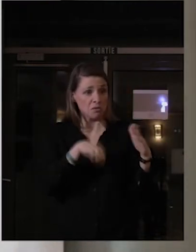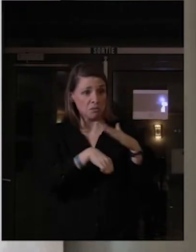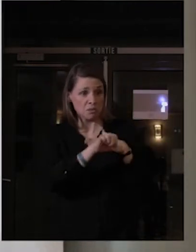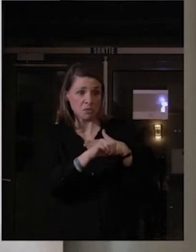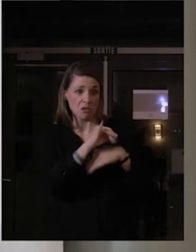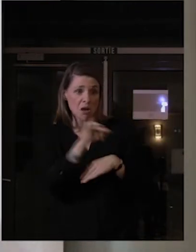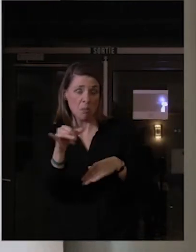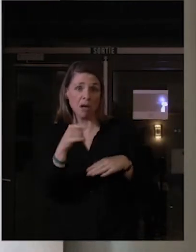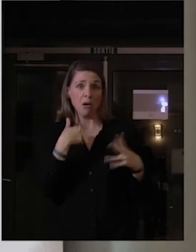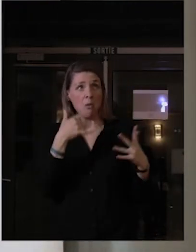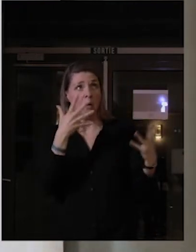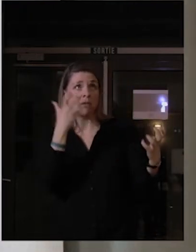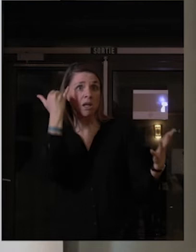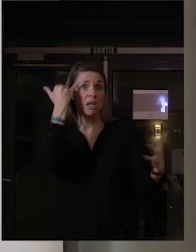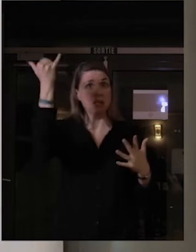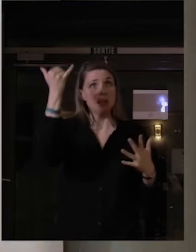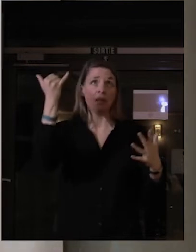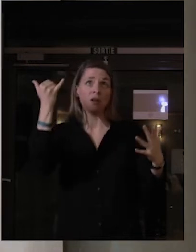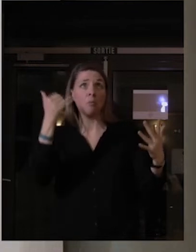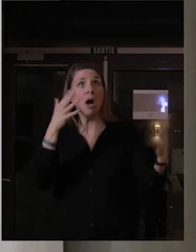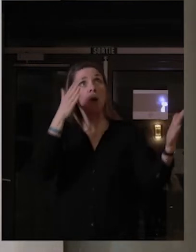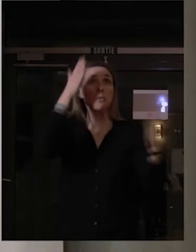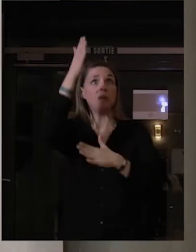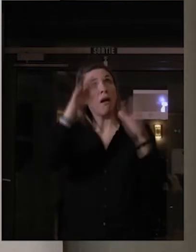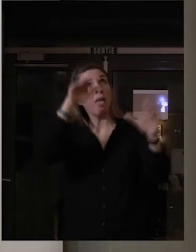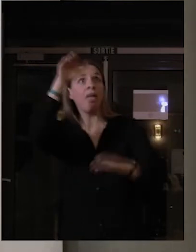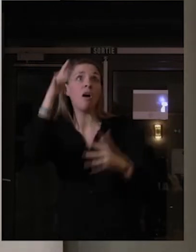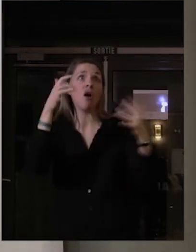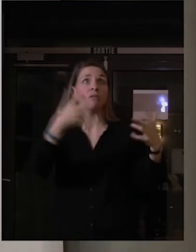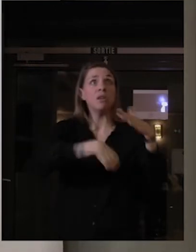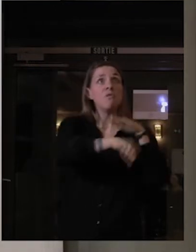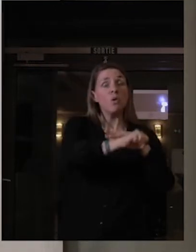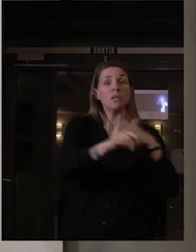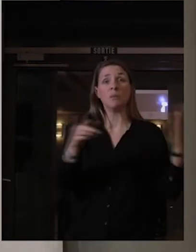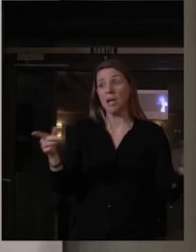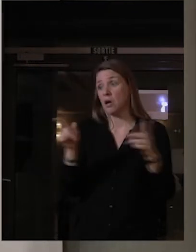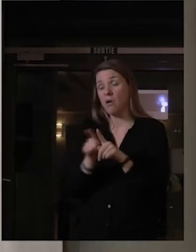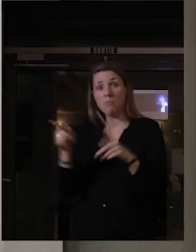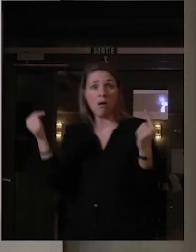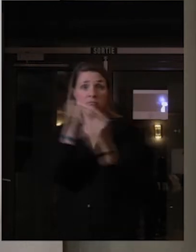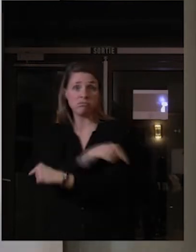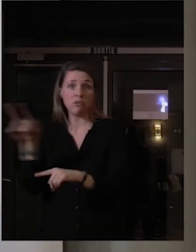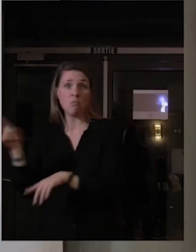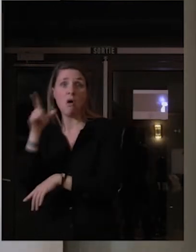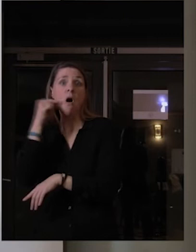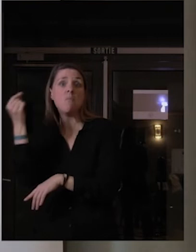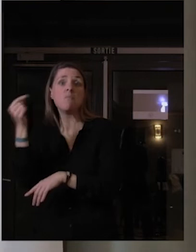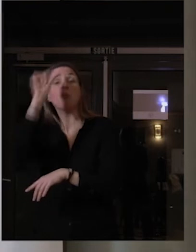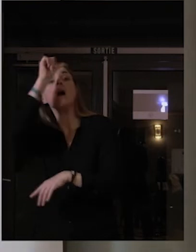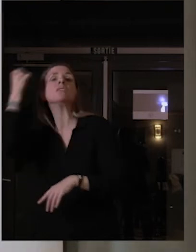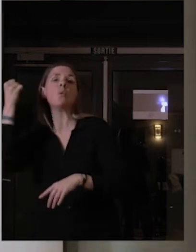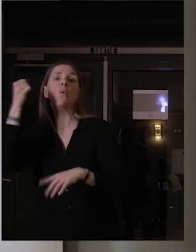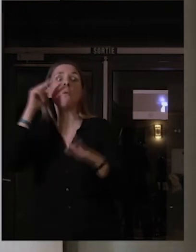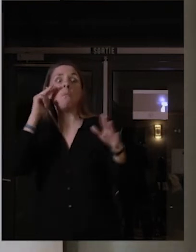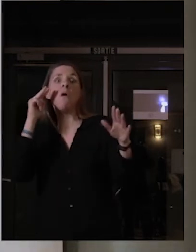pas forcément avoir l'idée de se mettre au foot. Pareil pour un garçon qui ne voit jamais de garçon faire de la danse classique. Donc, la